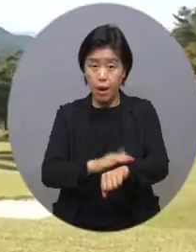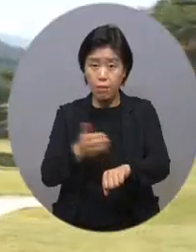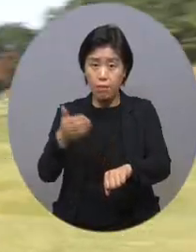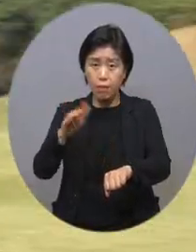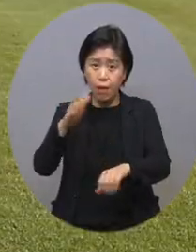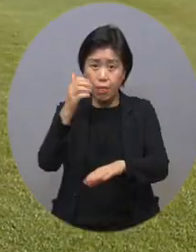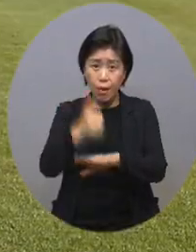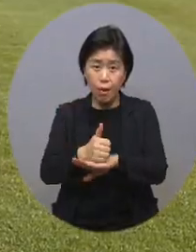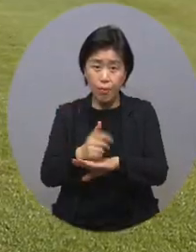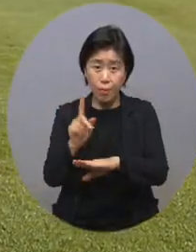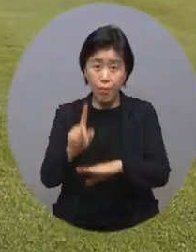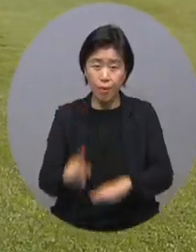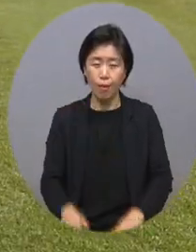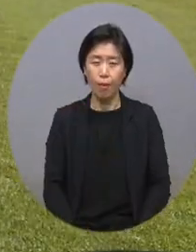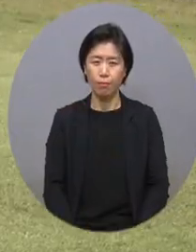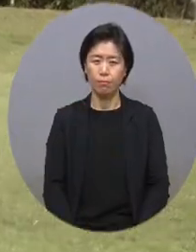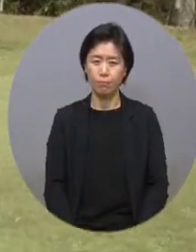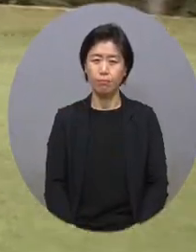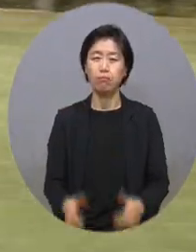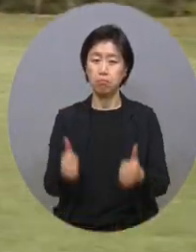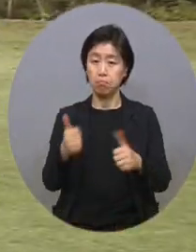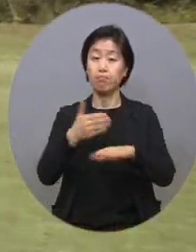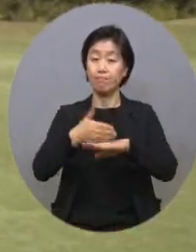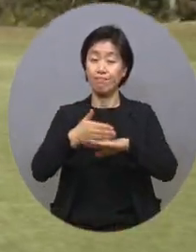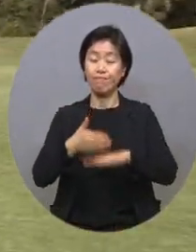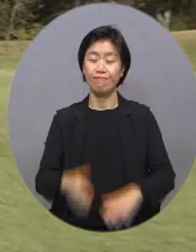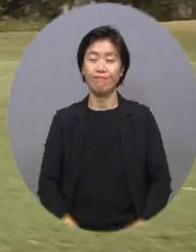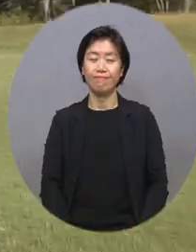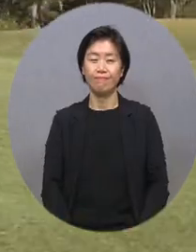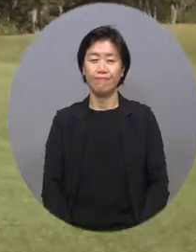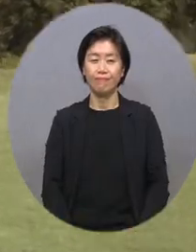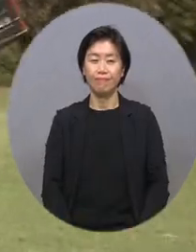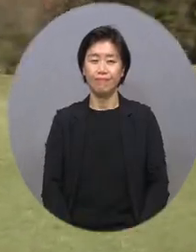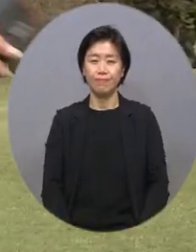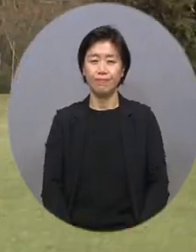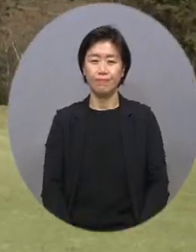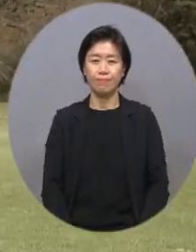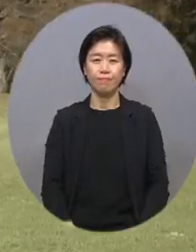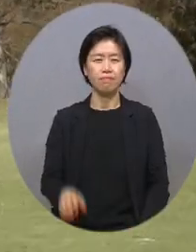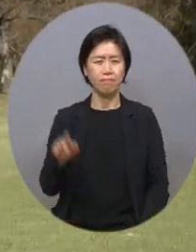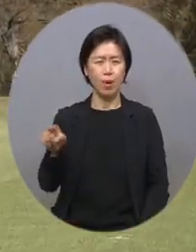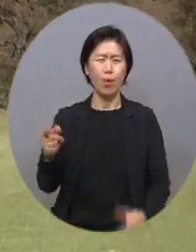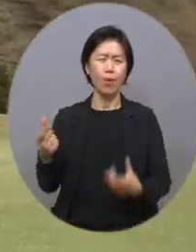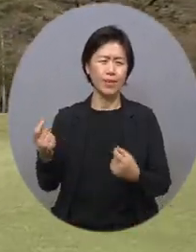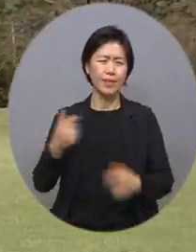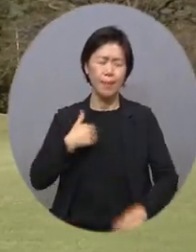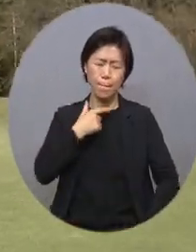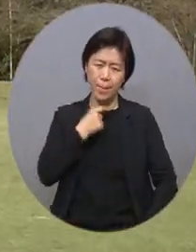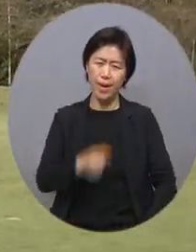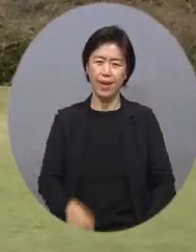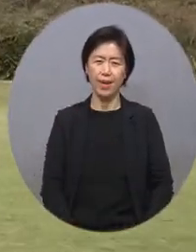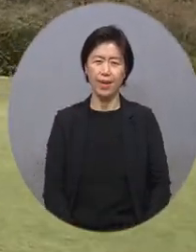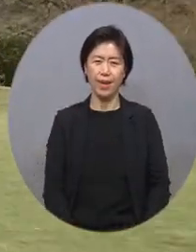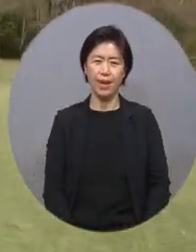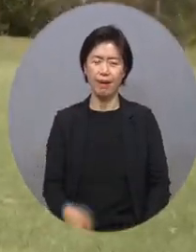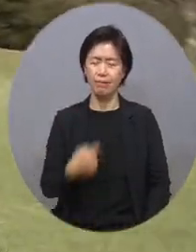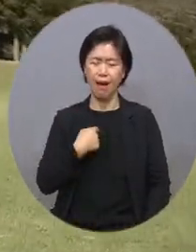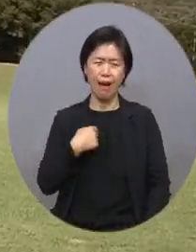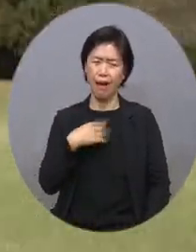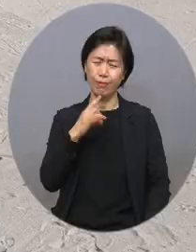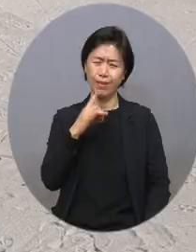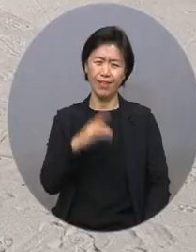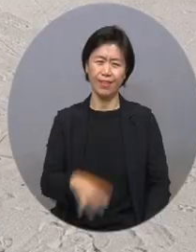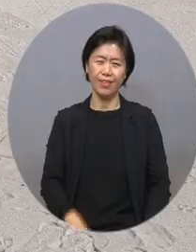와. 올라가야 돼. 감사합니다. 나이스. 어? 저렇게 탄도가 나야 된다고요. 하, 탄도가 안 나.